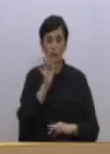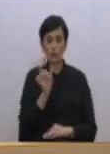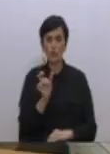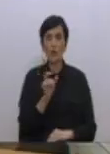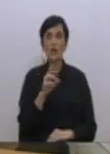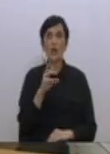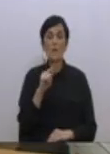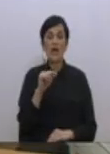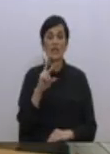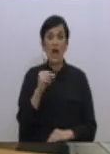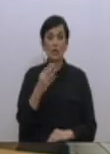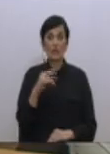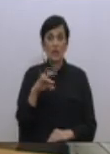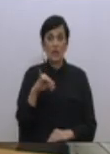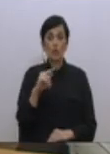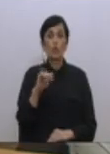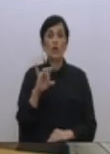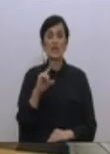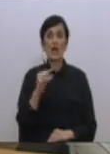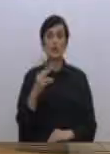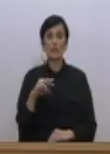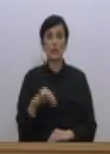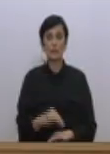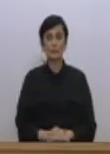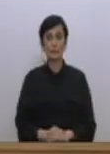David Matikashvili, Ketevan Turezashvili.